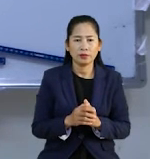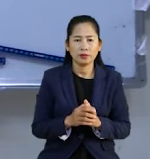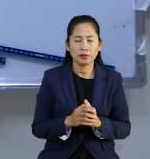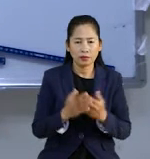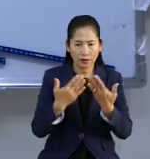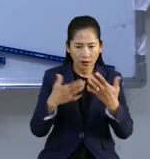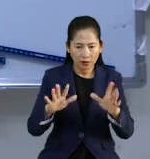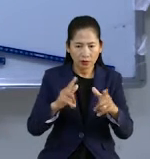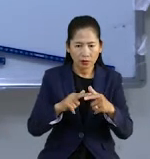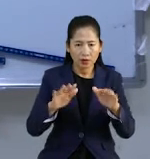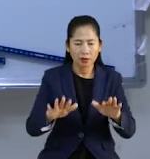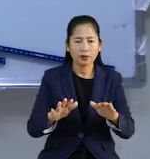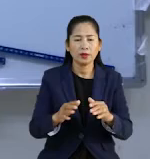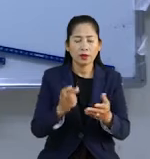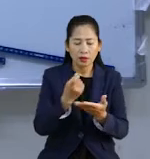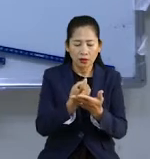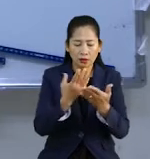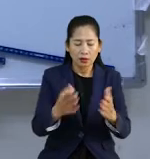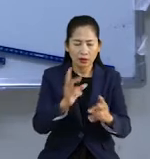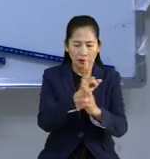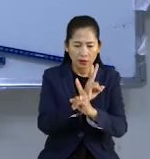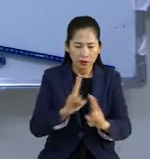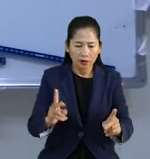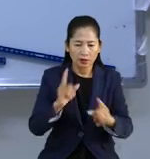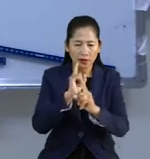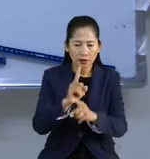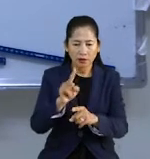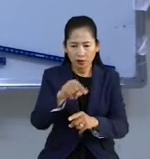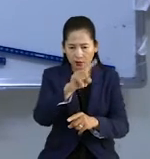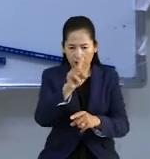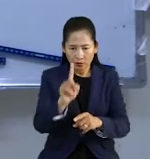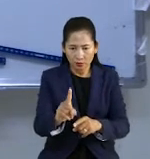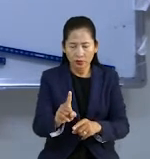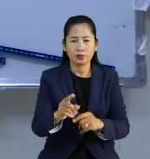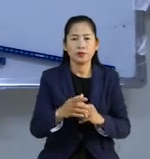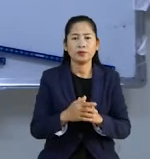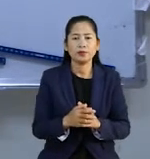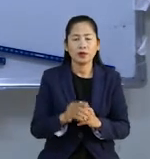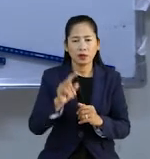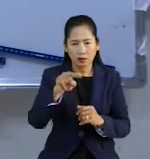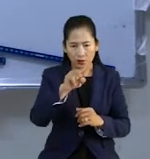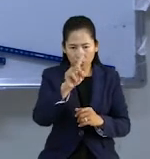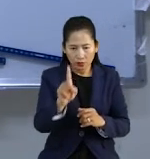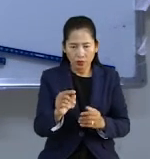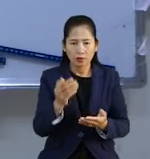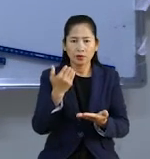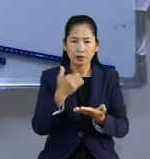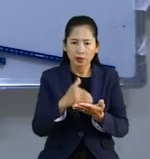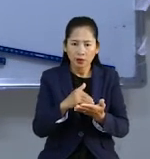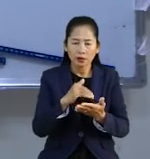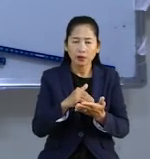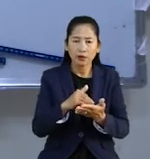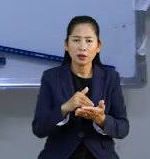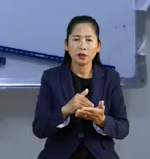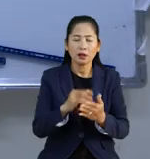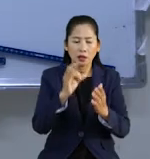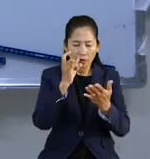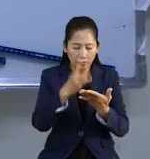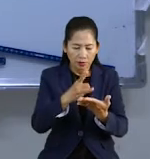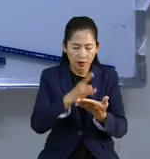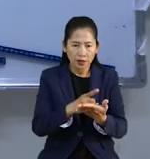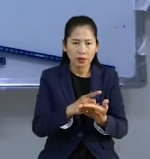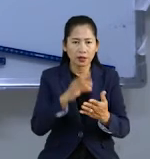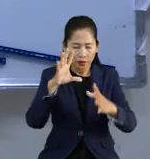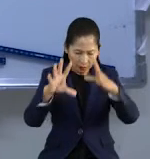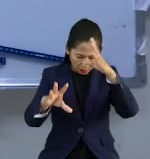រួចរាល់ហើយកូនដូច្នេះសូមត្រៀមខ្លួនឆ្លើយនឹងសំណួររបស់លោកគ្រូលោកគ្រូសួរឡើងវិញអំពីមេរៀនដែលរៀន